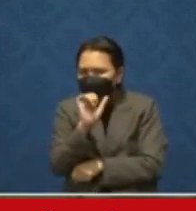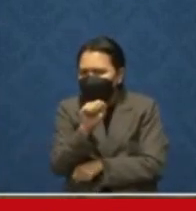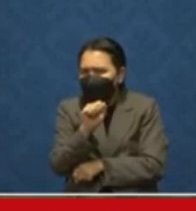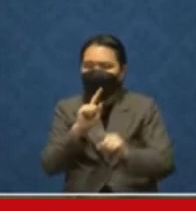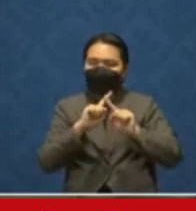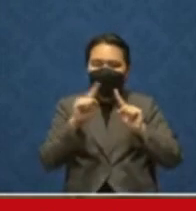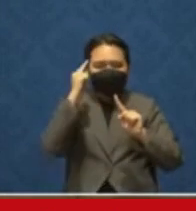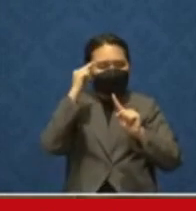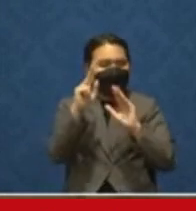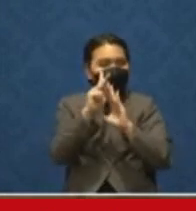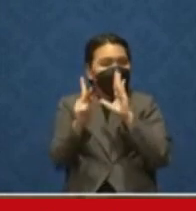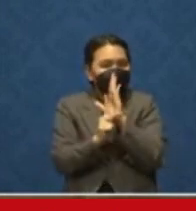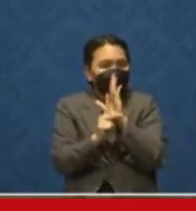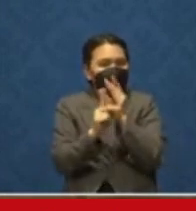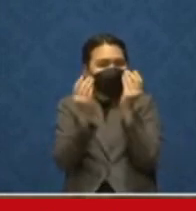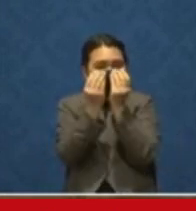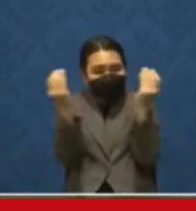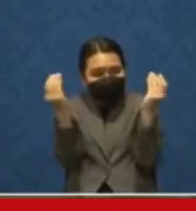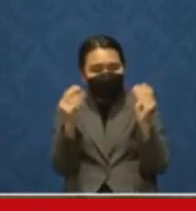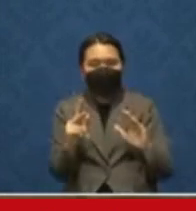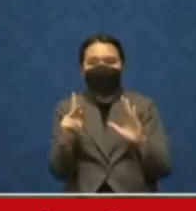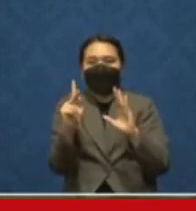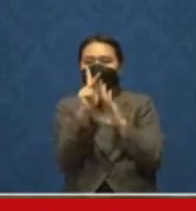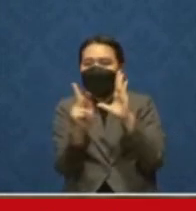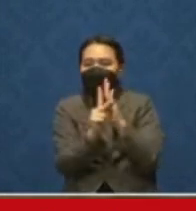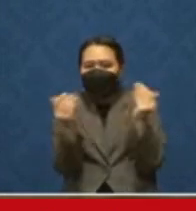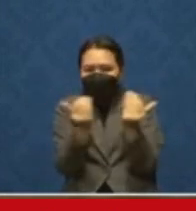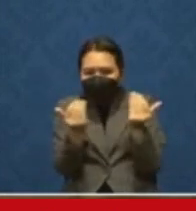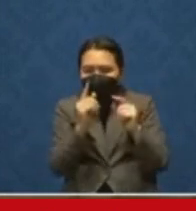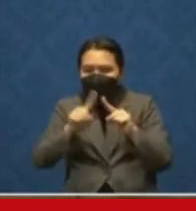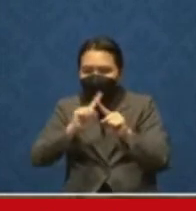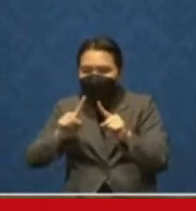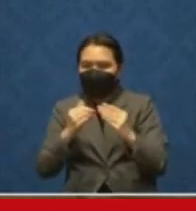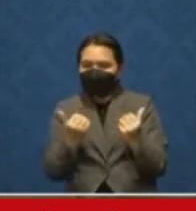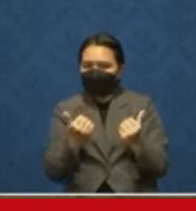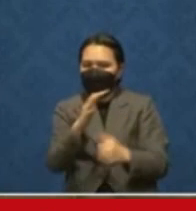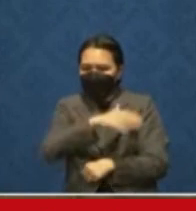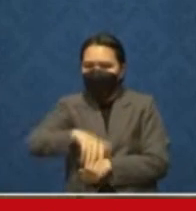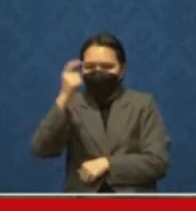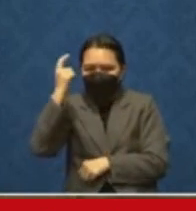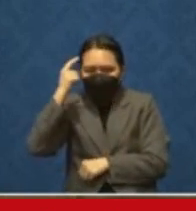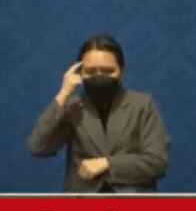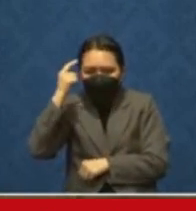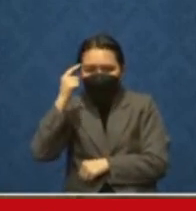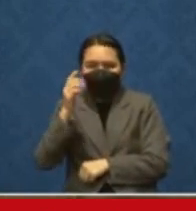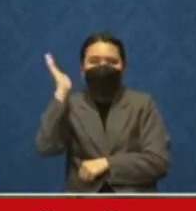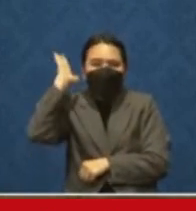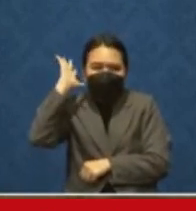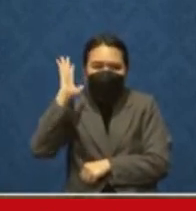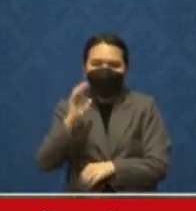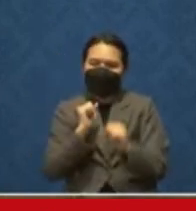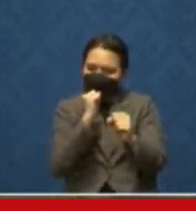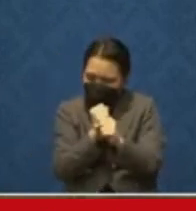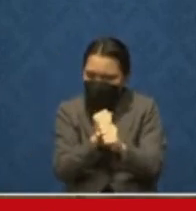เอาเถอะมีภาระกิจถ้ายังไม่เสร็จมั้งแต่ไปๆมาๆแล้วทำ noon